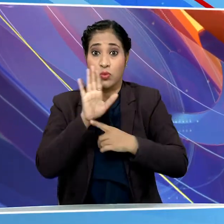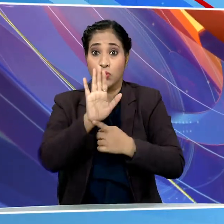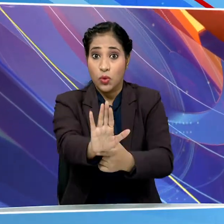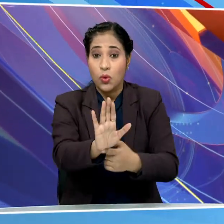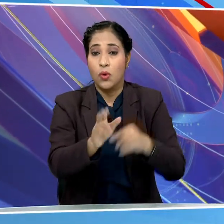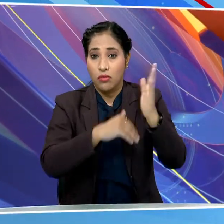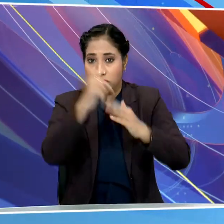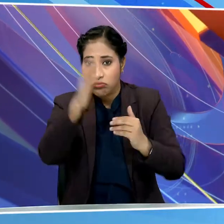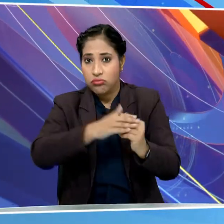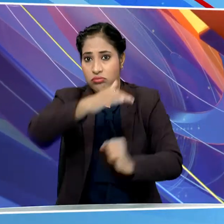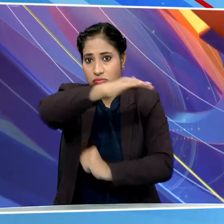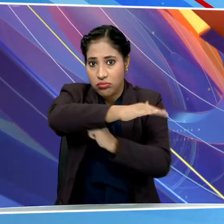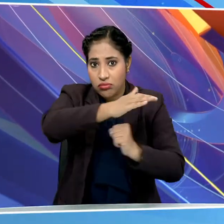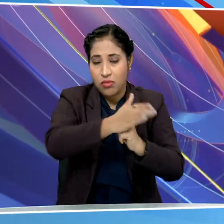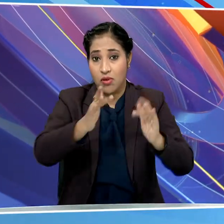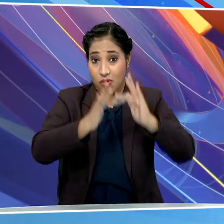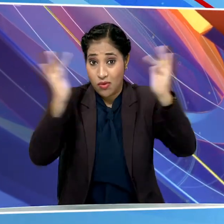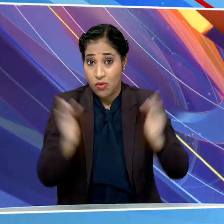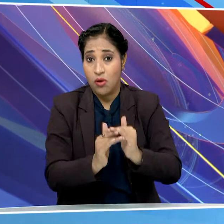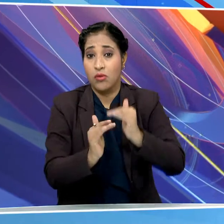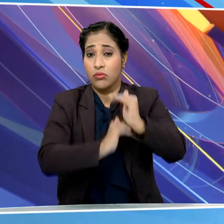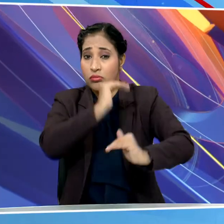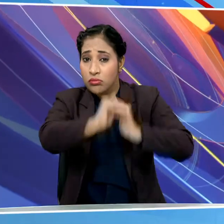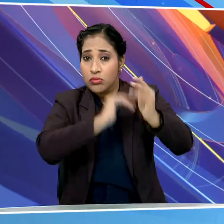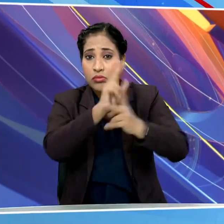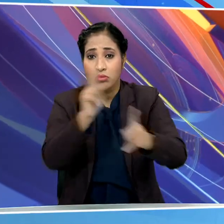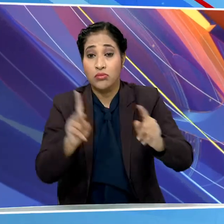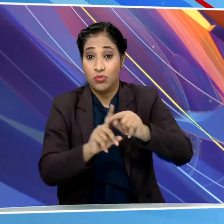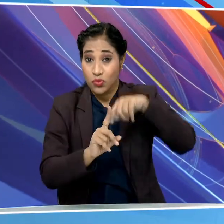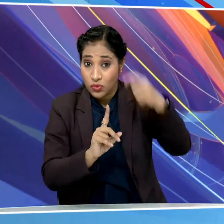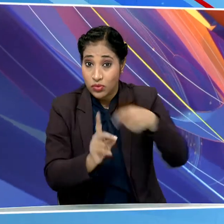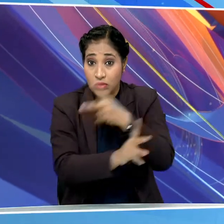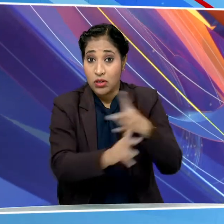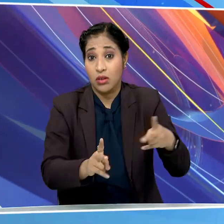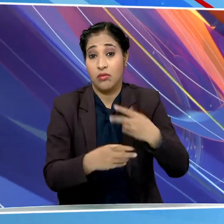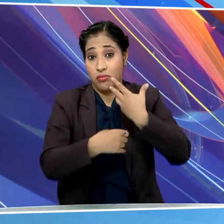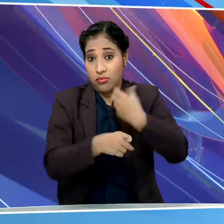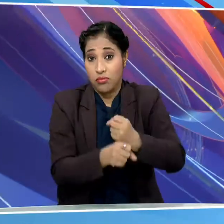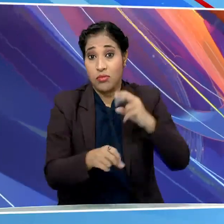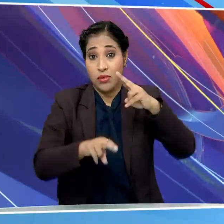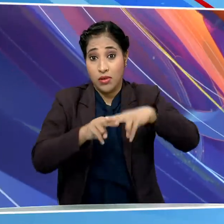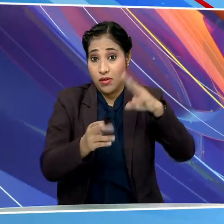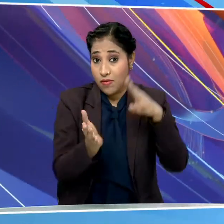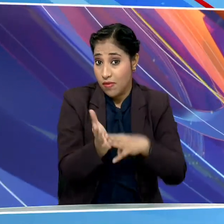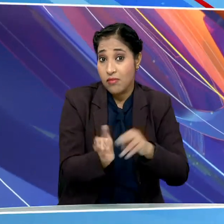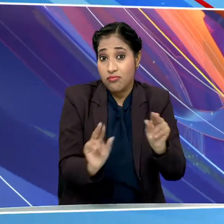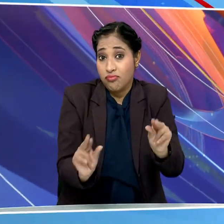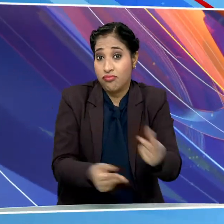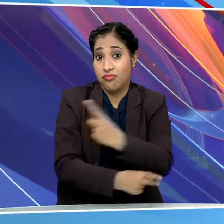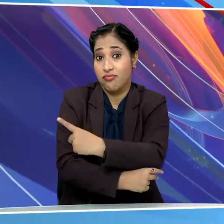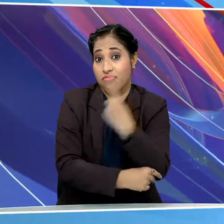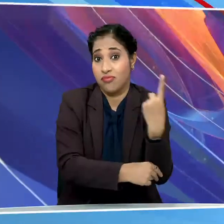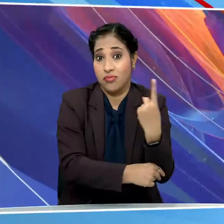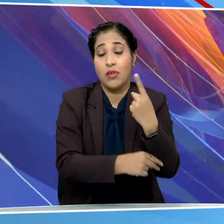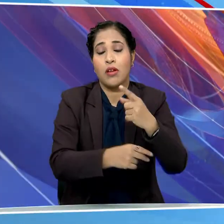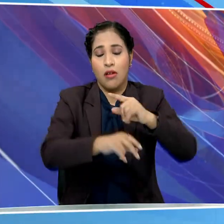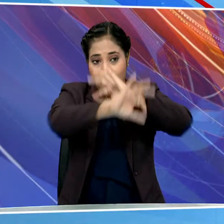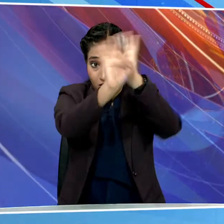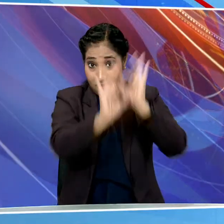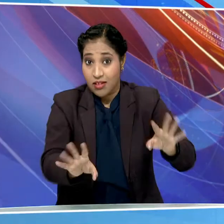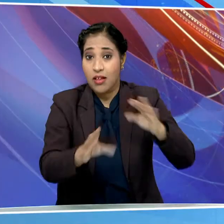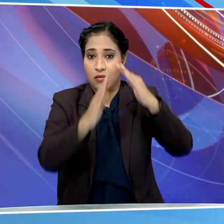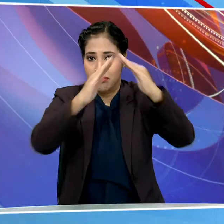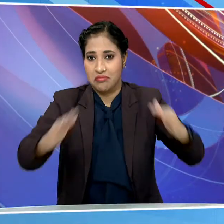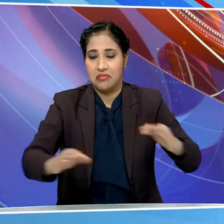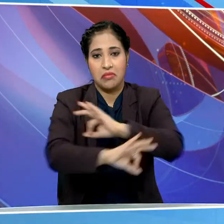इंफ्रास्ट्रक्चर एंड नेटवर्क डेवलपमेंट योजना के तहत बनाए जाने वाले एफएम रेडियो स्टूडियो का भी शिलान्यास